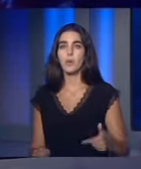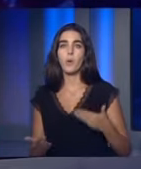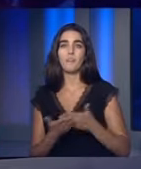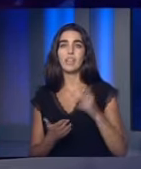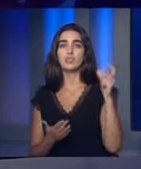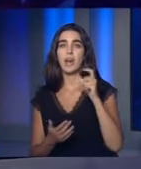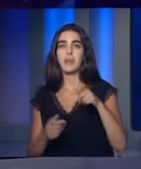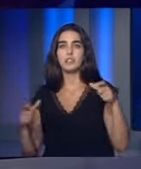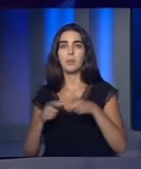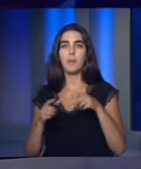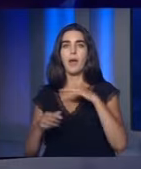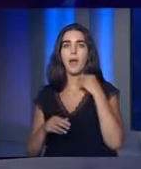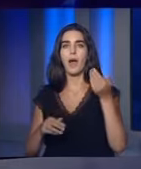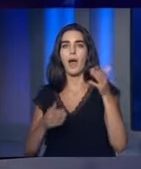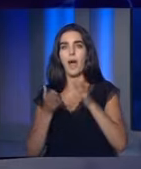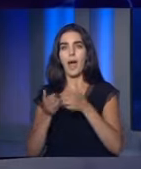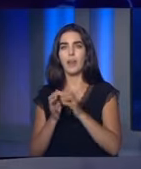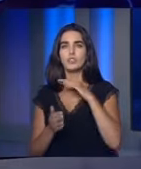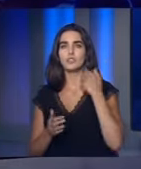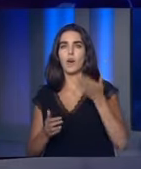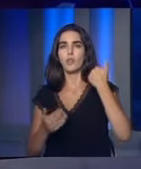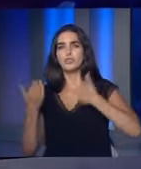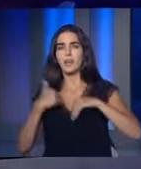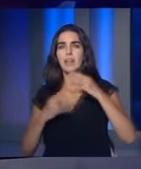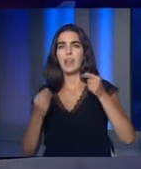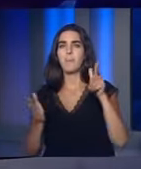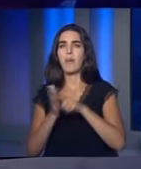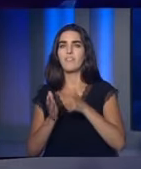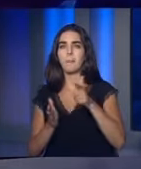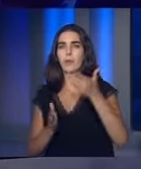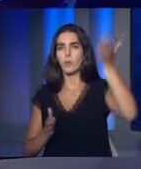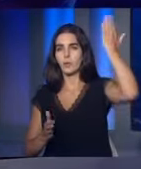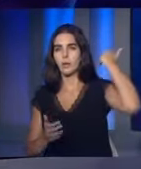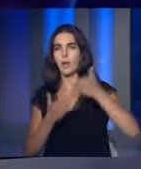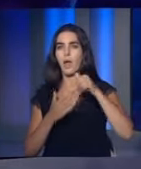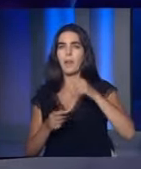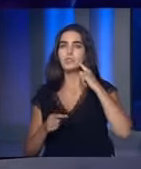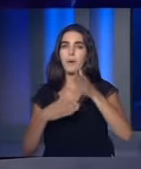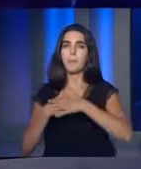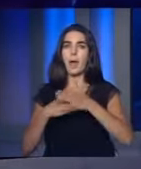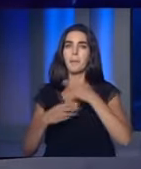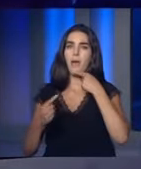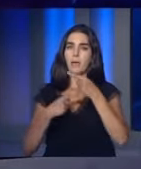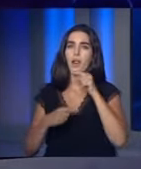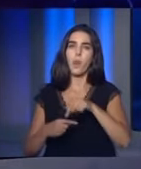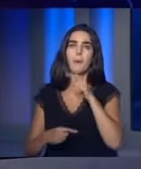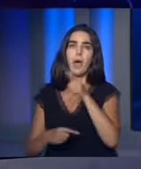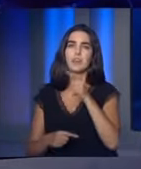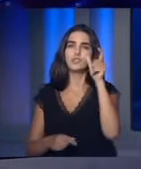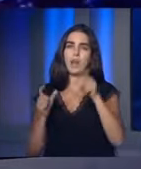الوقفة الشهرية لتجمع أهالي شهداء وجرحى ومتضررين في جار مرفأ بيروت كانت اليوم أمام بوابة